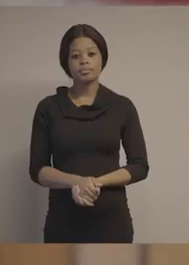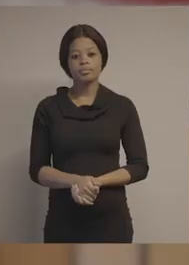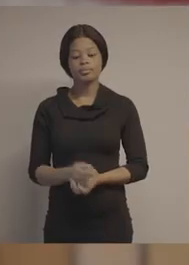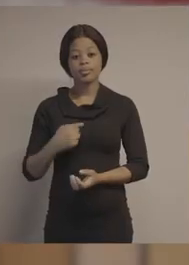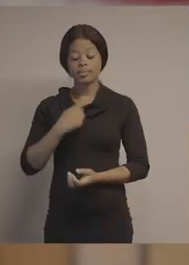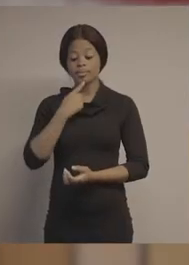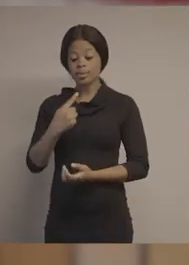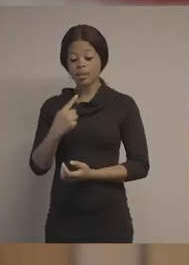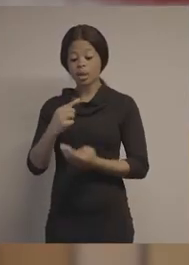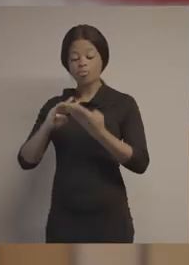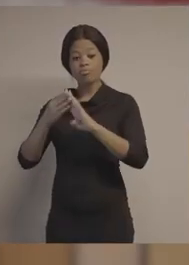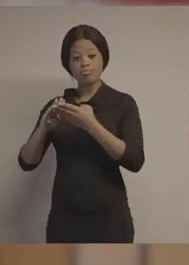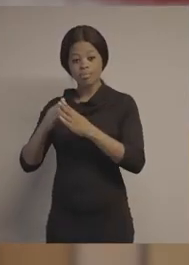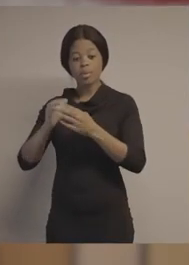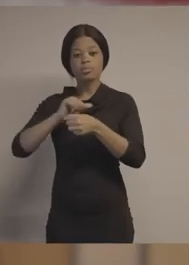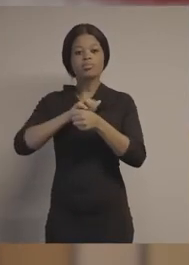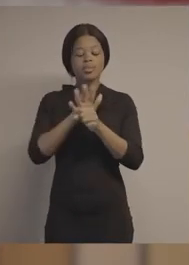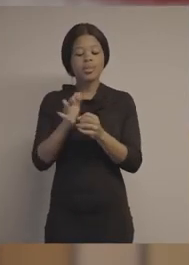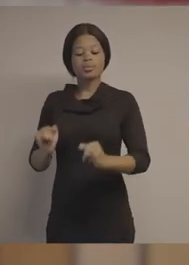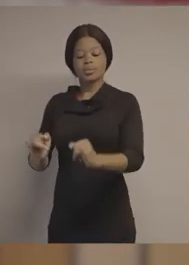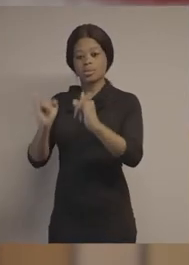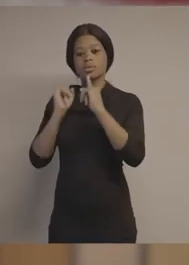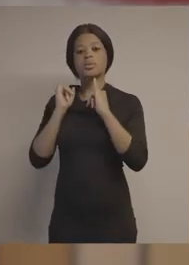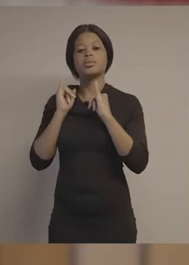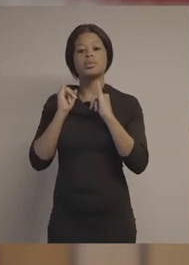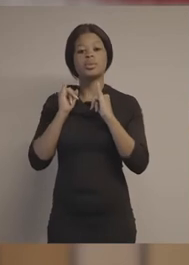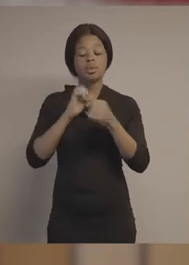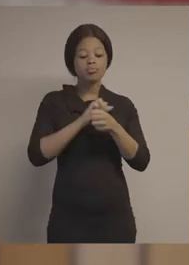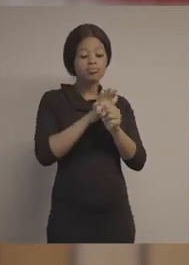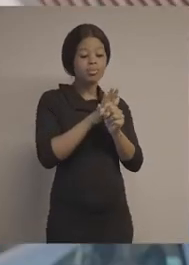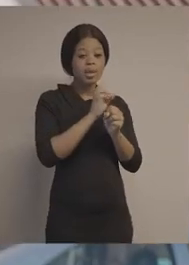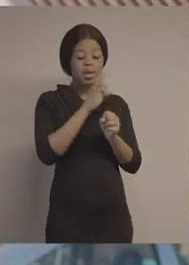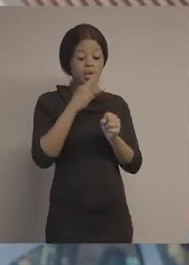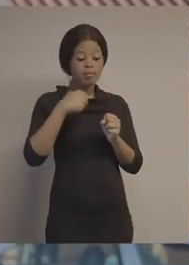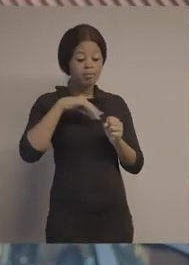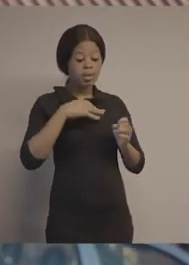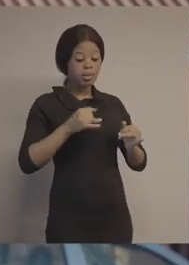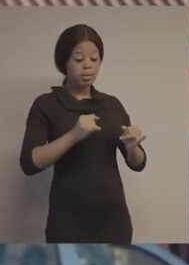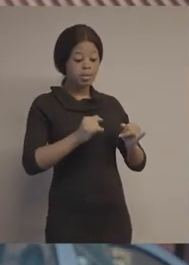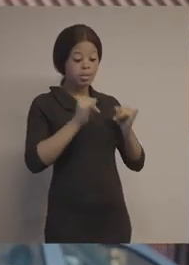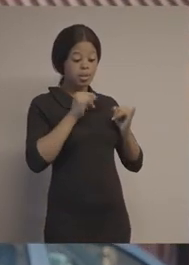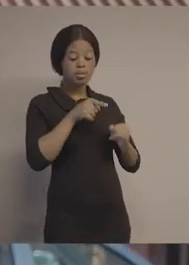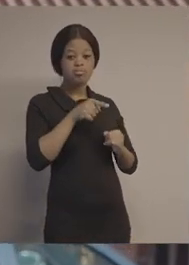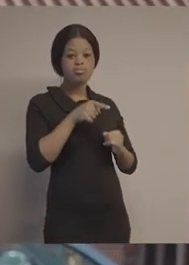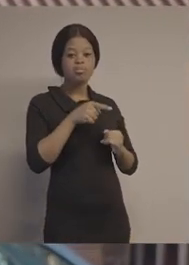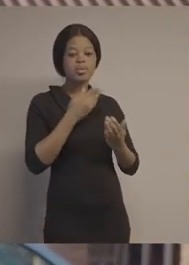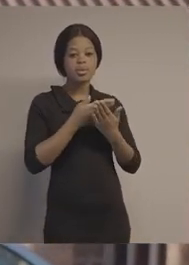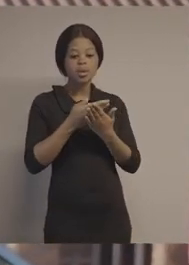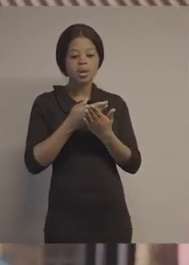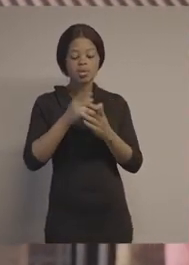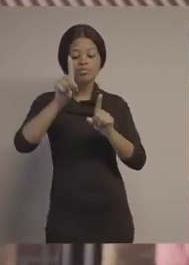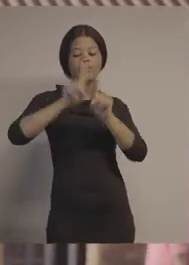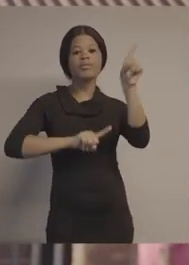What I see to our community is that COVID is a very serious epidemic. If we don't take it by task,